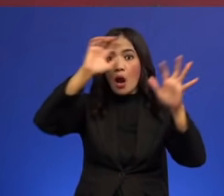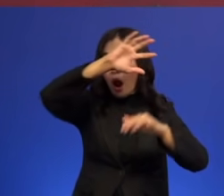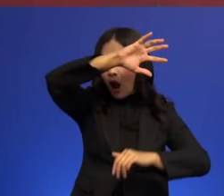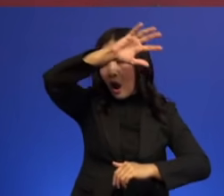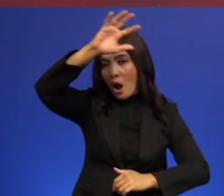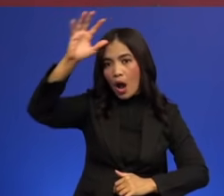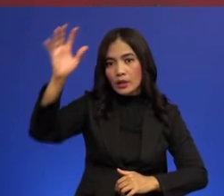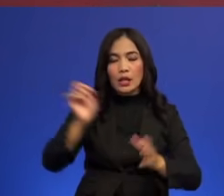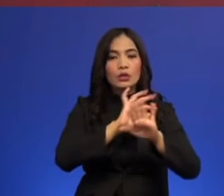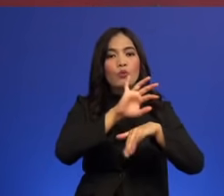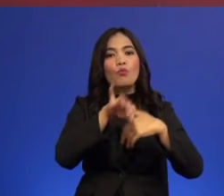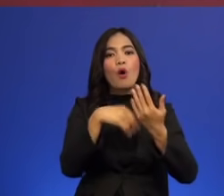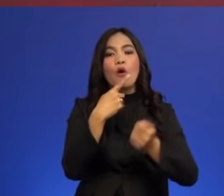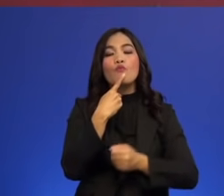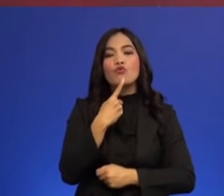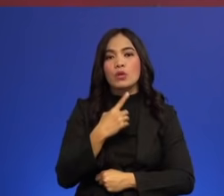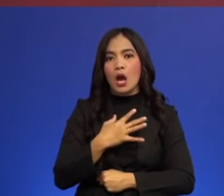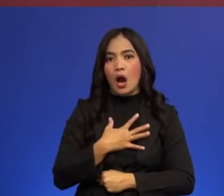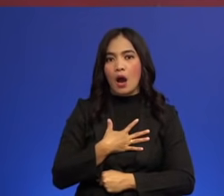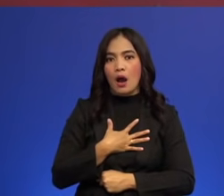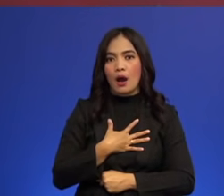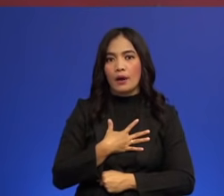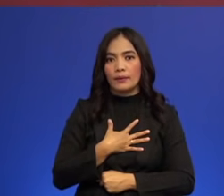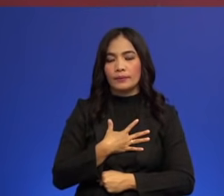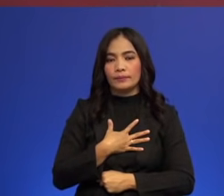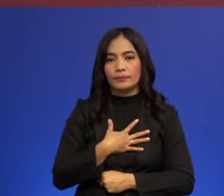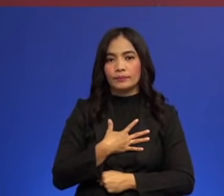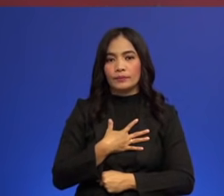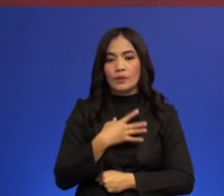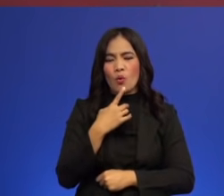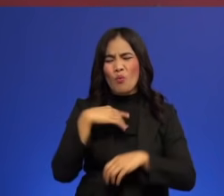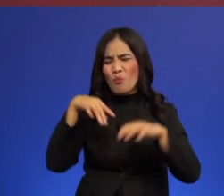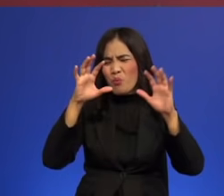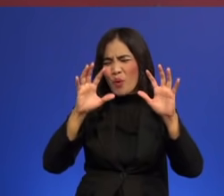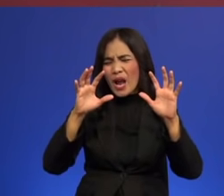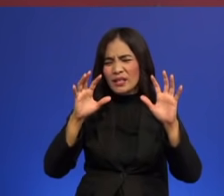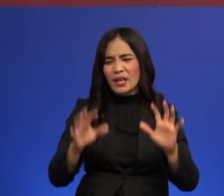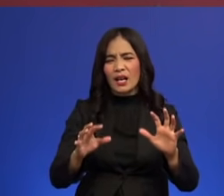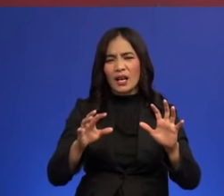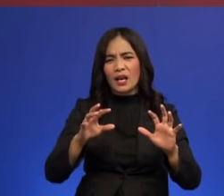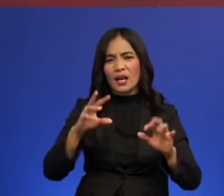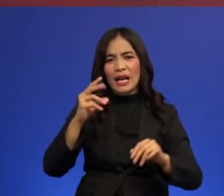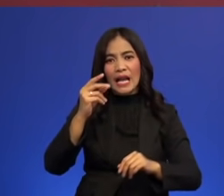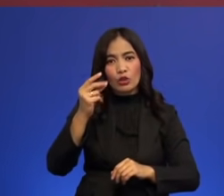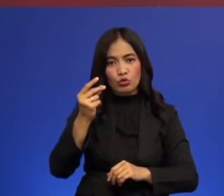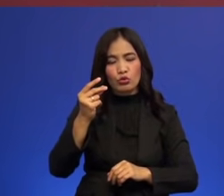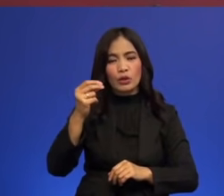Dan setiap galaksi memiliki bisa ratusan ribuan